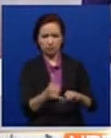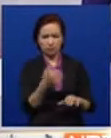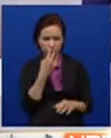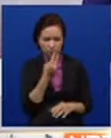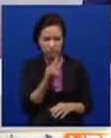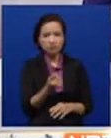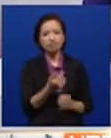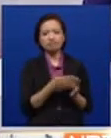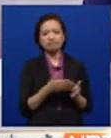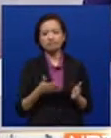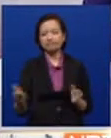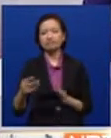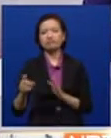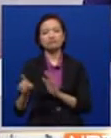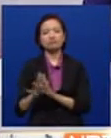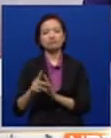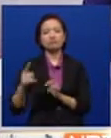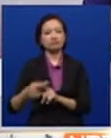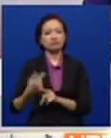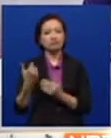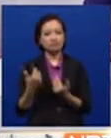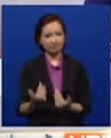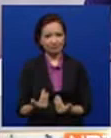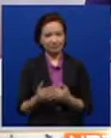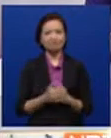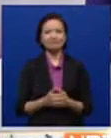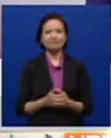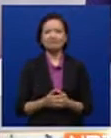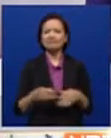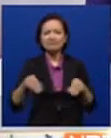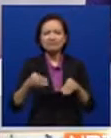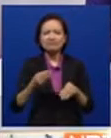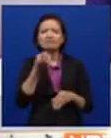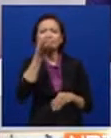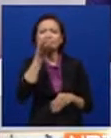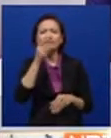สิ้นเดือนนี้นะคะที่คลองพดุงกรุงเกษมด้วย ข้างๆงานข้าวที่รัฐบาลจัดขึ้น